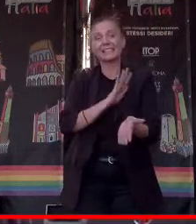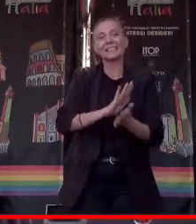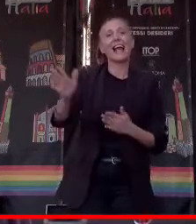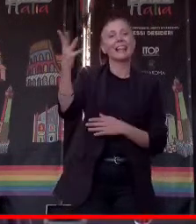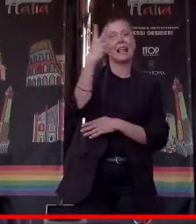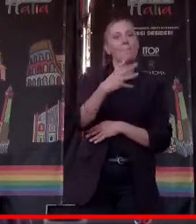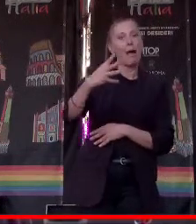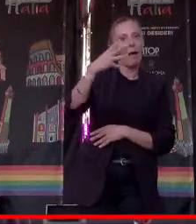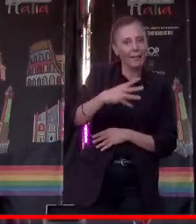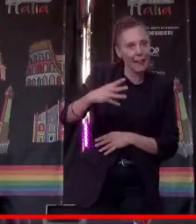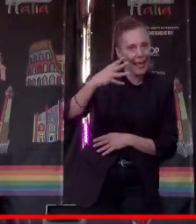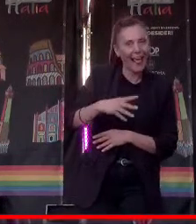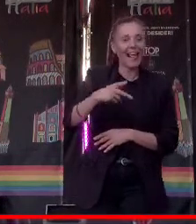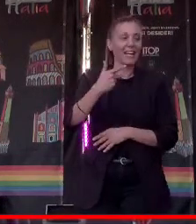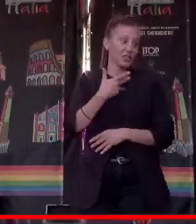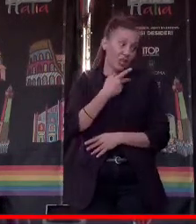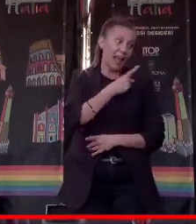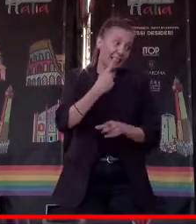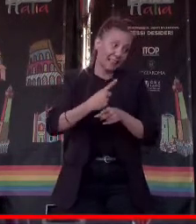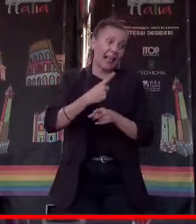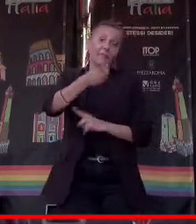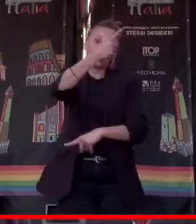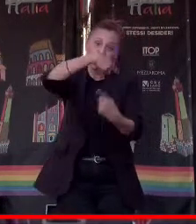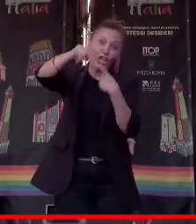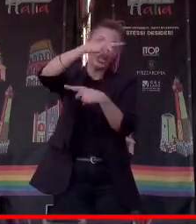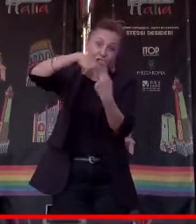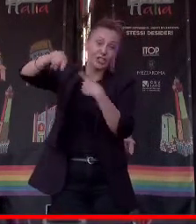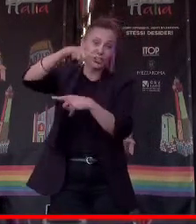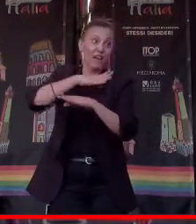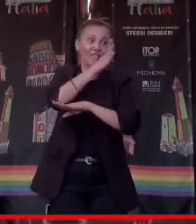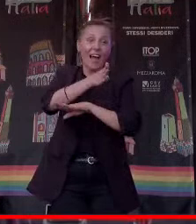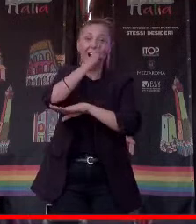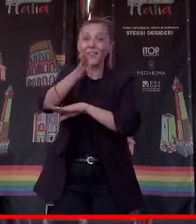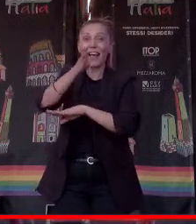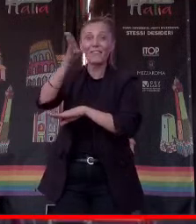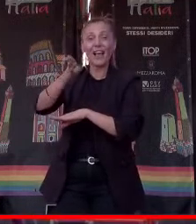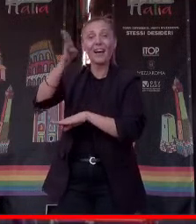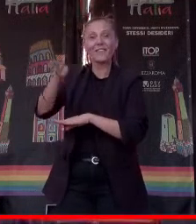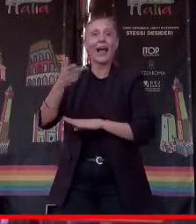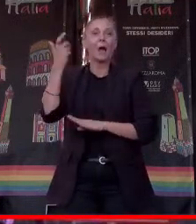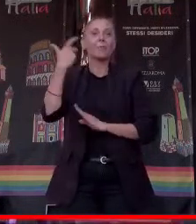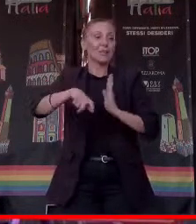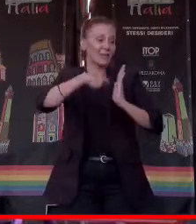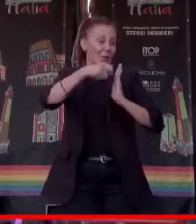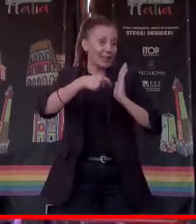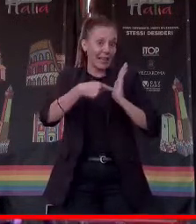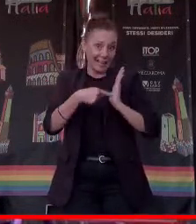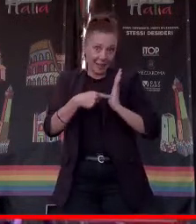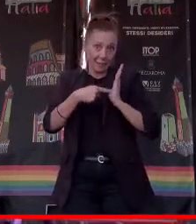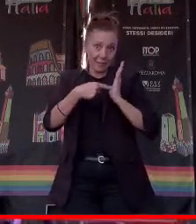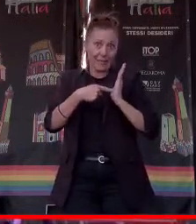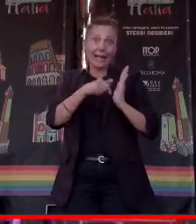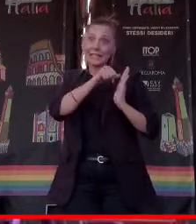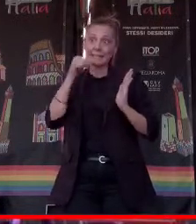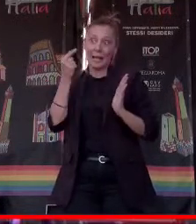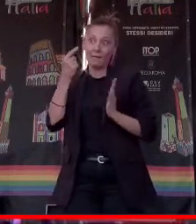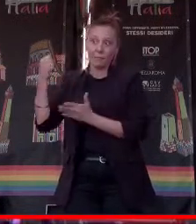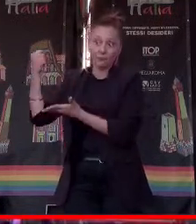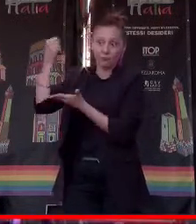Santa Marinella. C'hai un sacco di giri da fare. Anche perché dopo le delibere servono i soldi, e questo lo dobbiamo